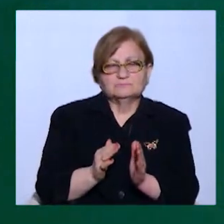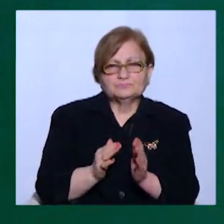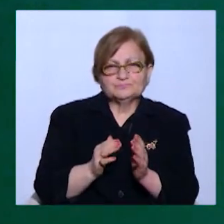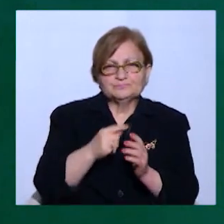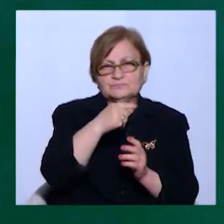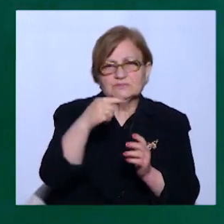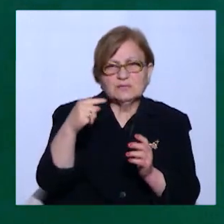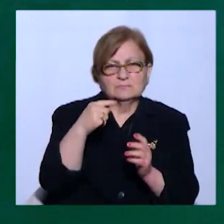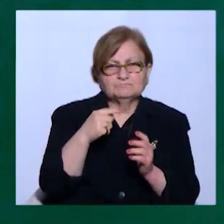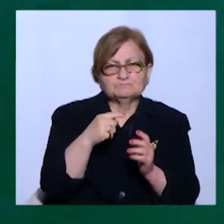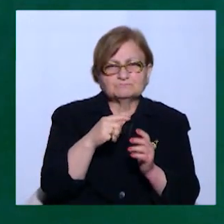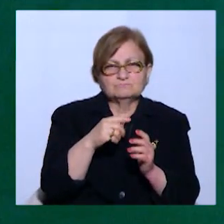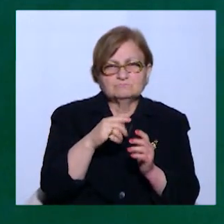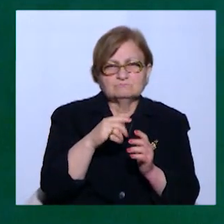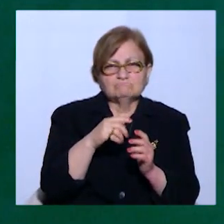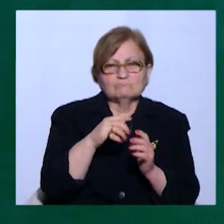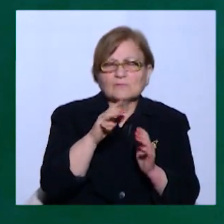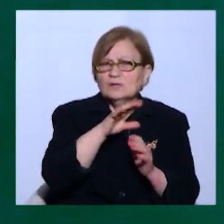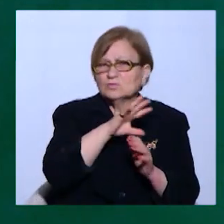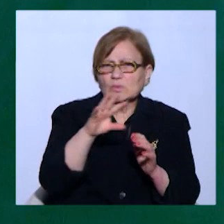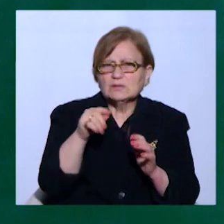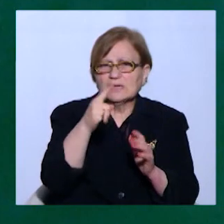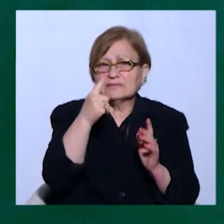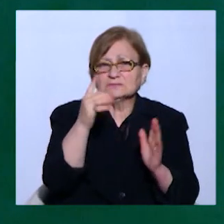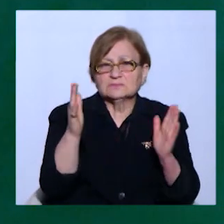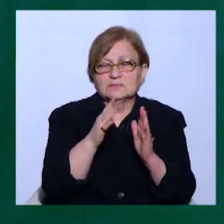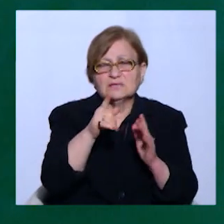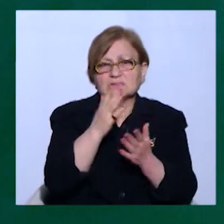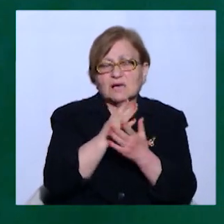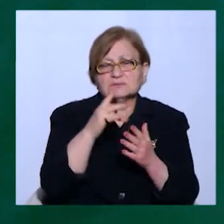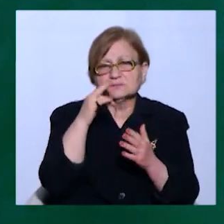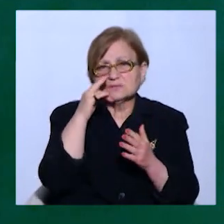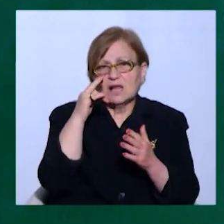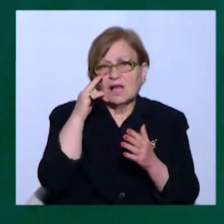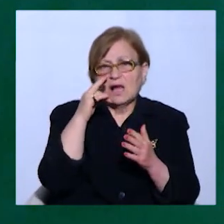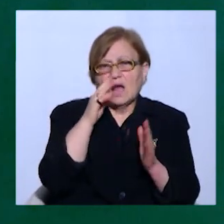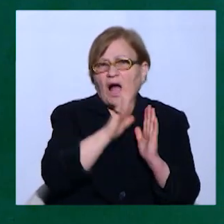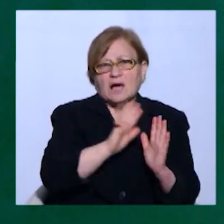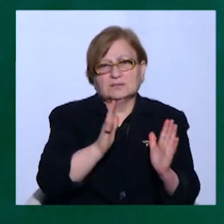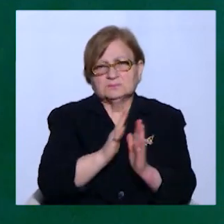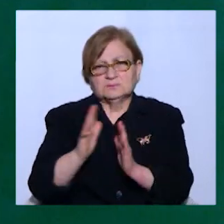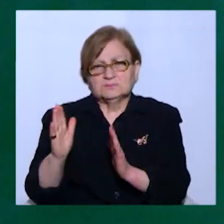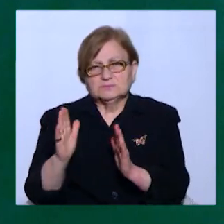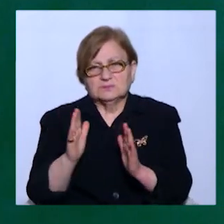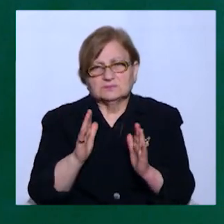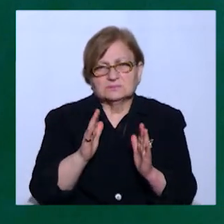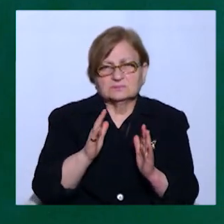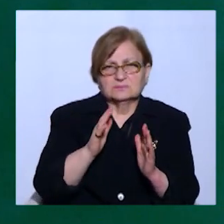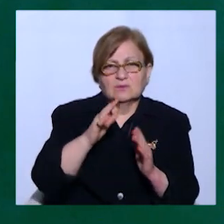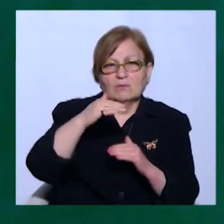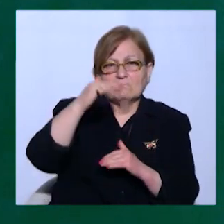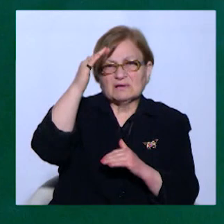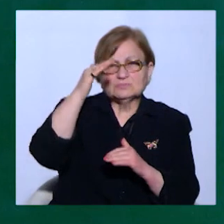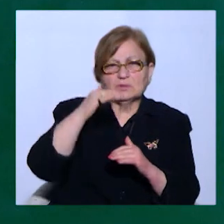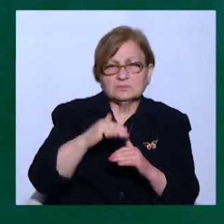ნაკლები წილადები, ცალსახად უნდა ის წილადები იყოს არაწესიერი. არაწესიერი წილადი კი ვიცი, რიცხველი და